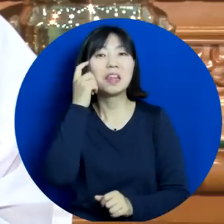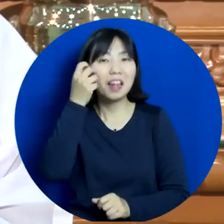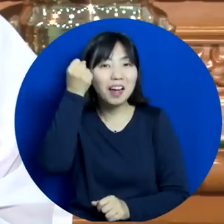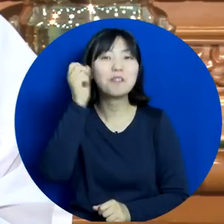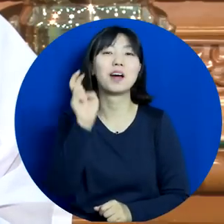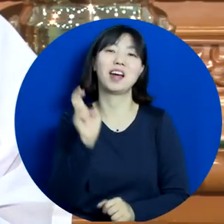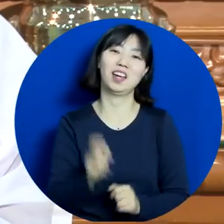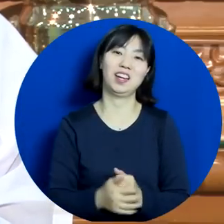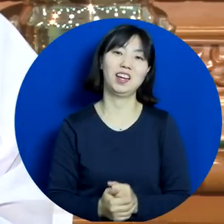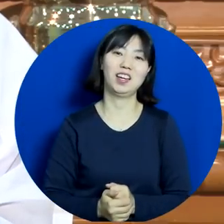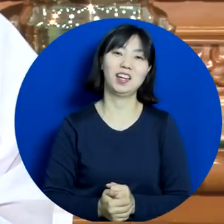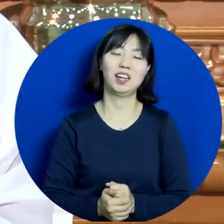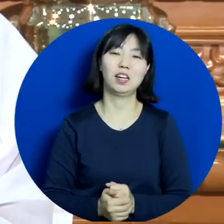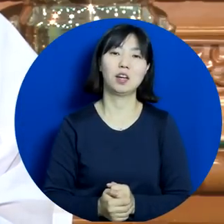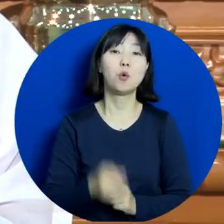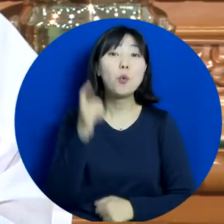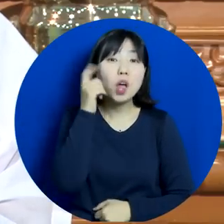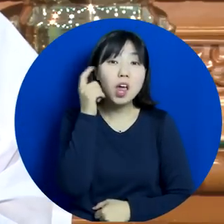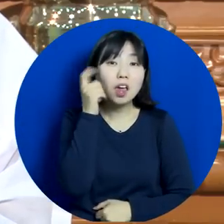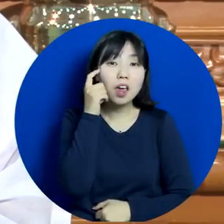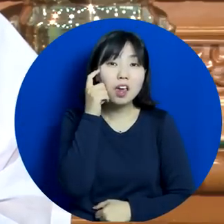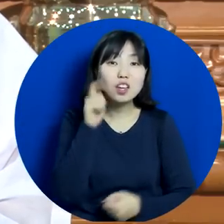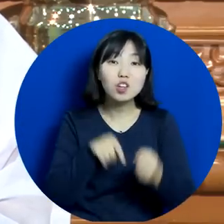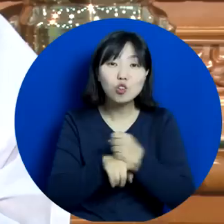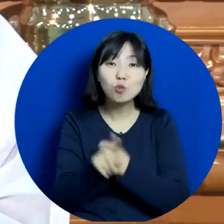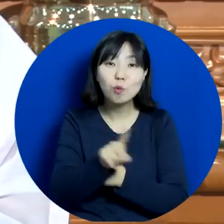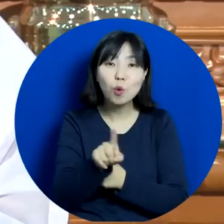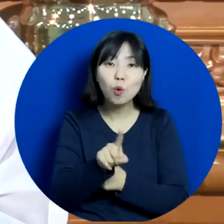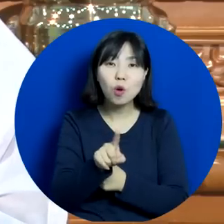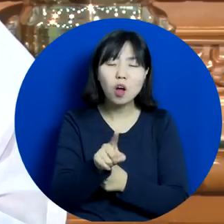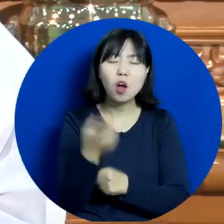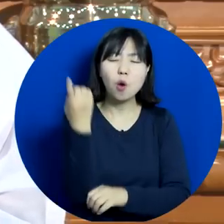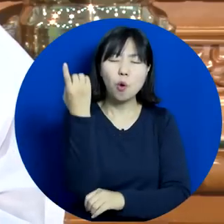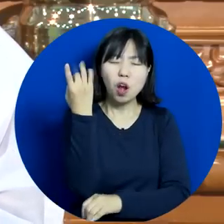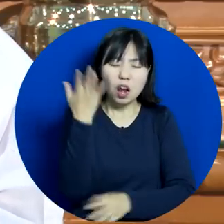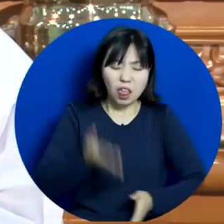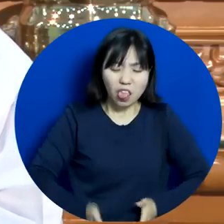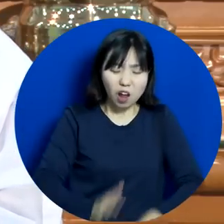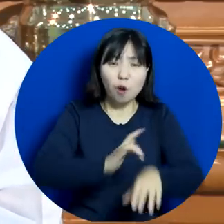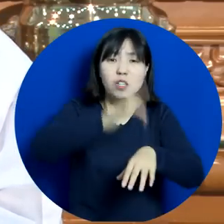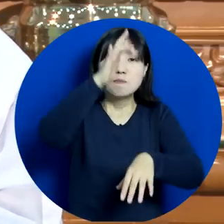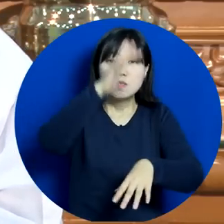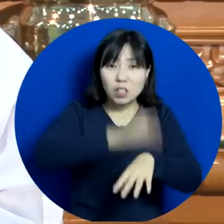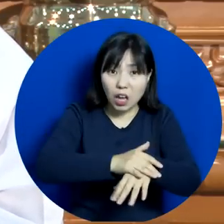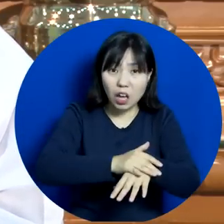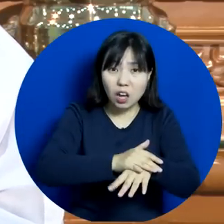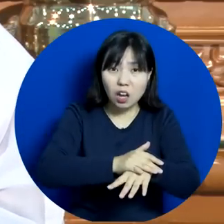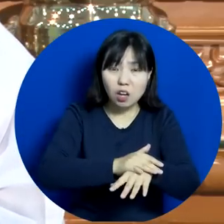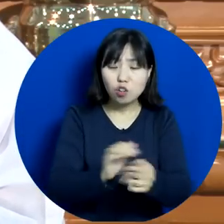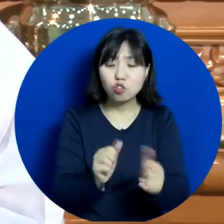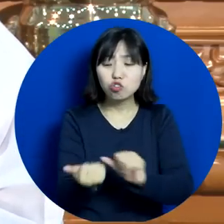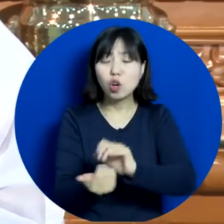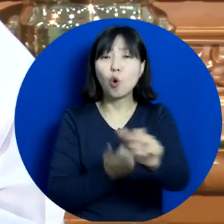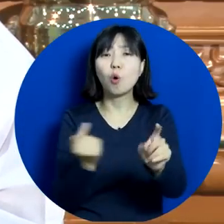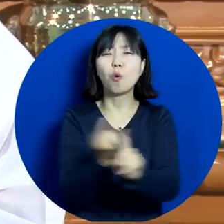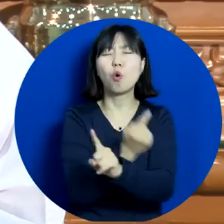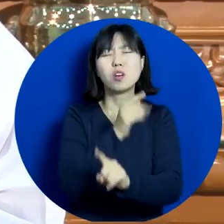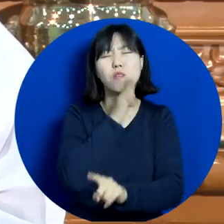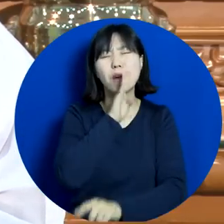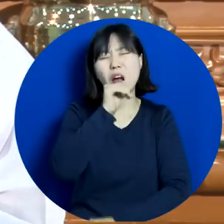이런 소리를 하는 거예요. 왜 그러냐면, 이 천사이란 게 죽기 전에는 고치기가 어렵기